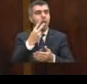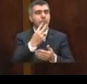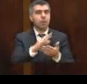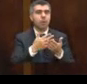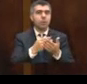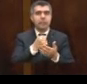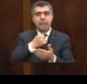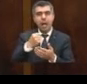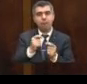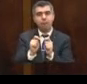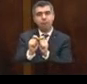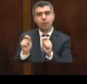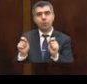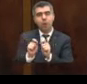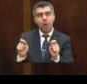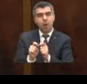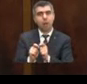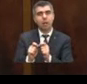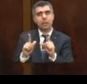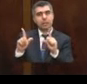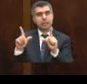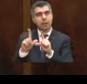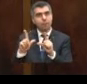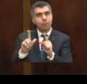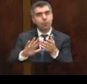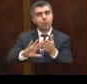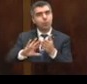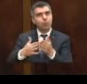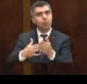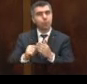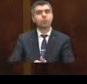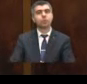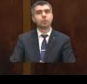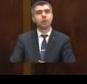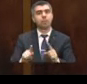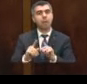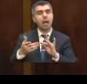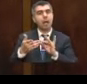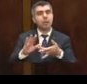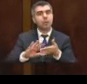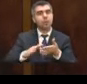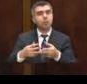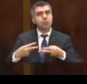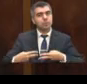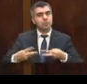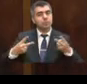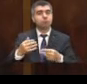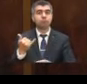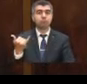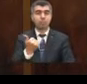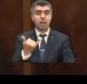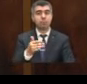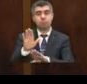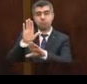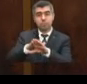والصحافي الوطني من قنوات وإذاعات الخاصة والعمومية على إسهامها الإيجابي في الإخبار